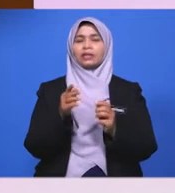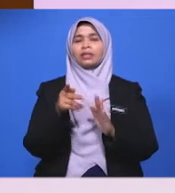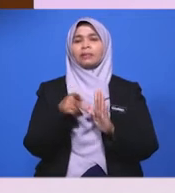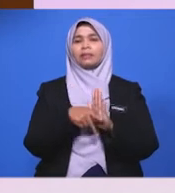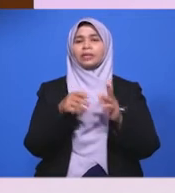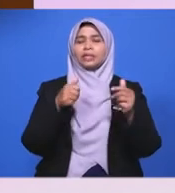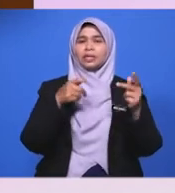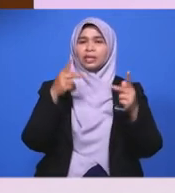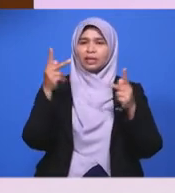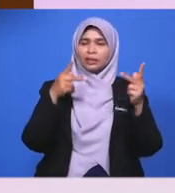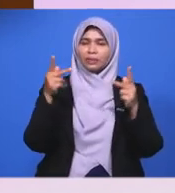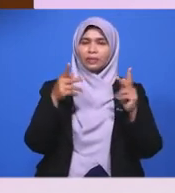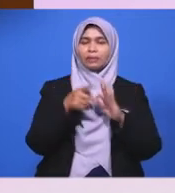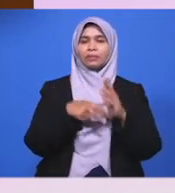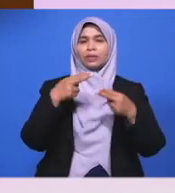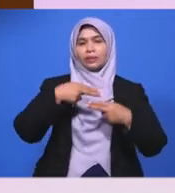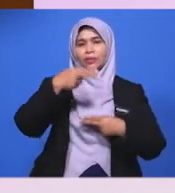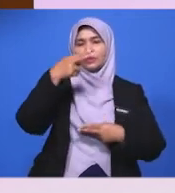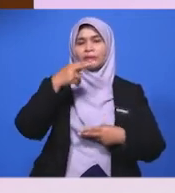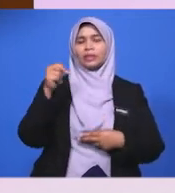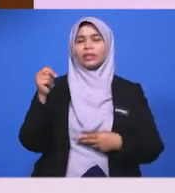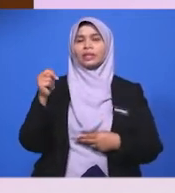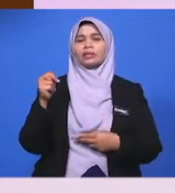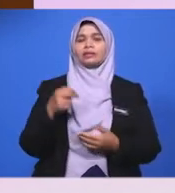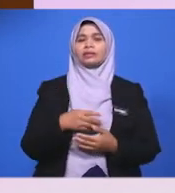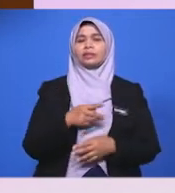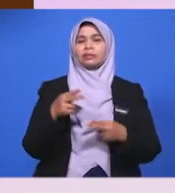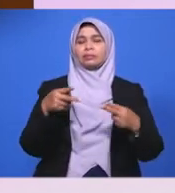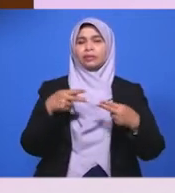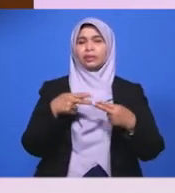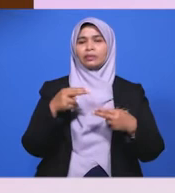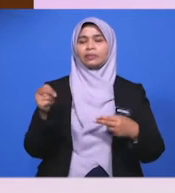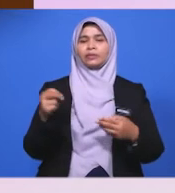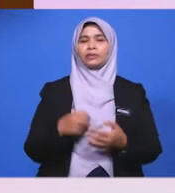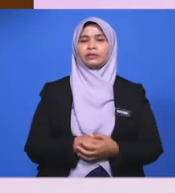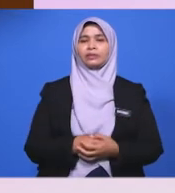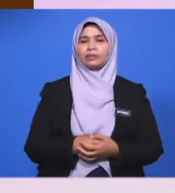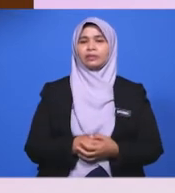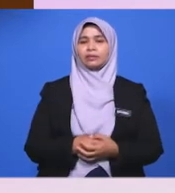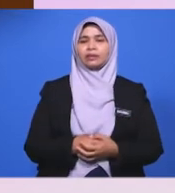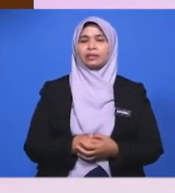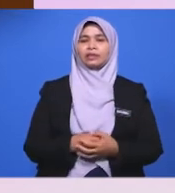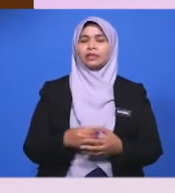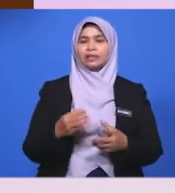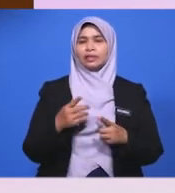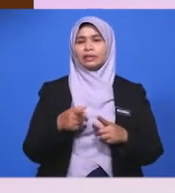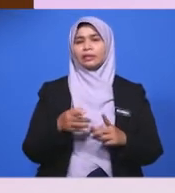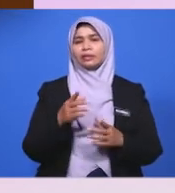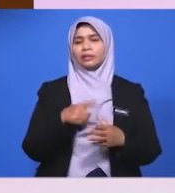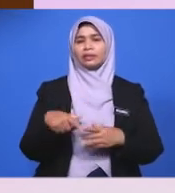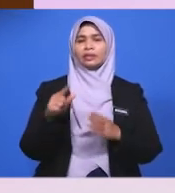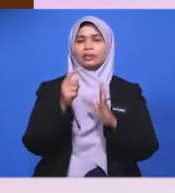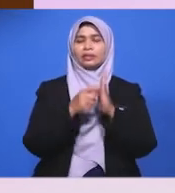pengangkutan, perhotelan dan perhubungan. Melalui rangkaian yang terlibat